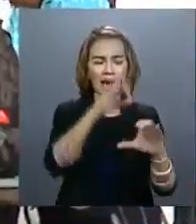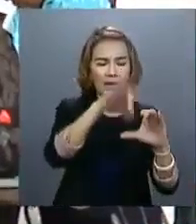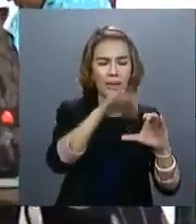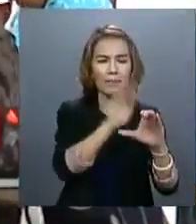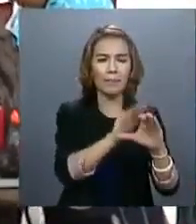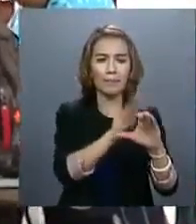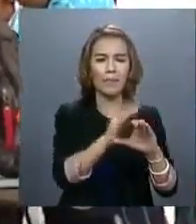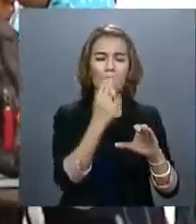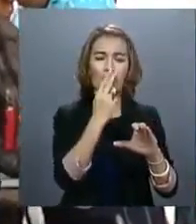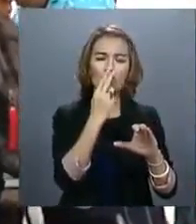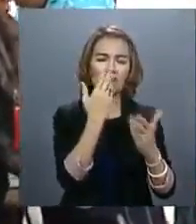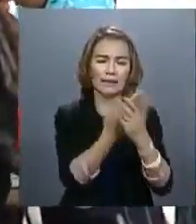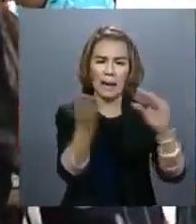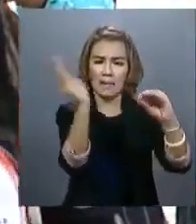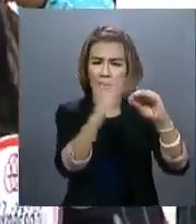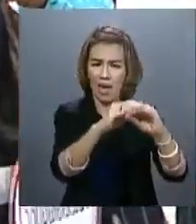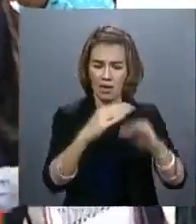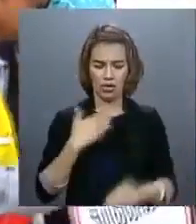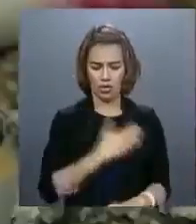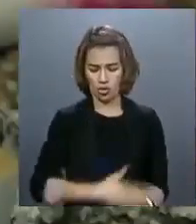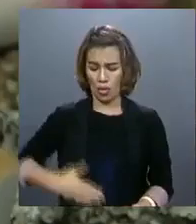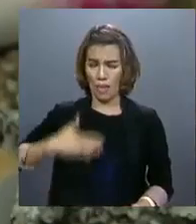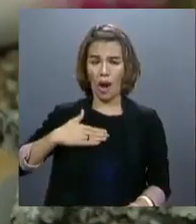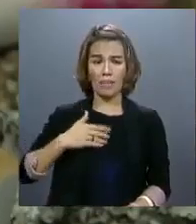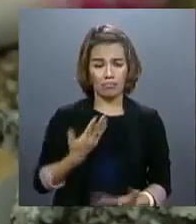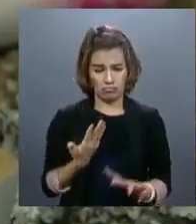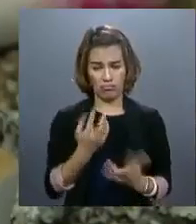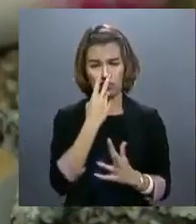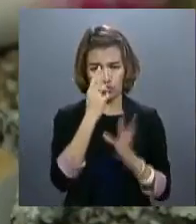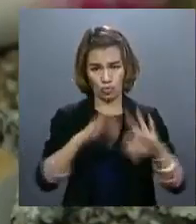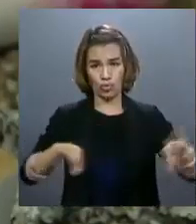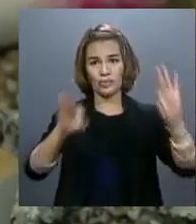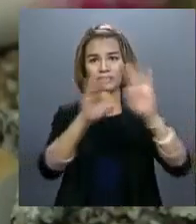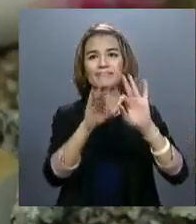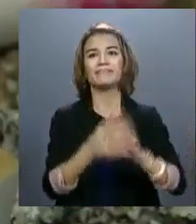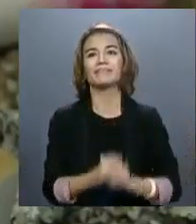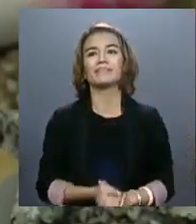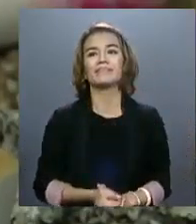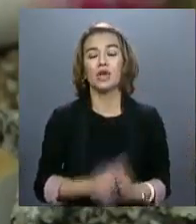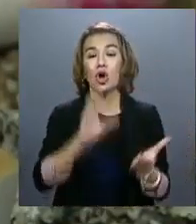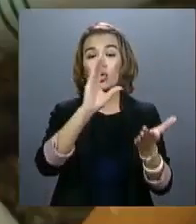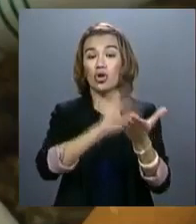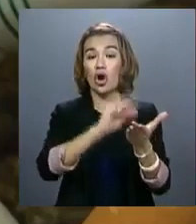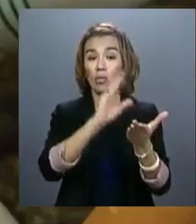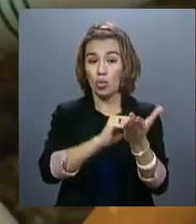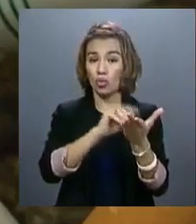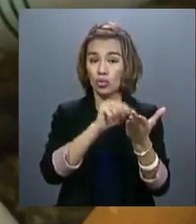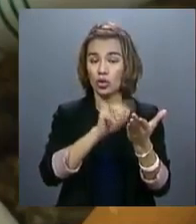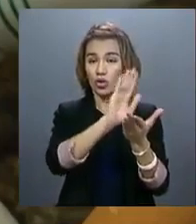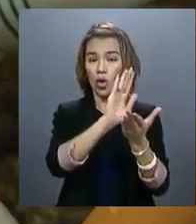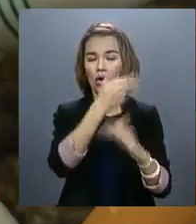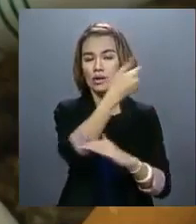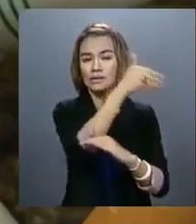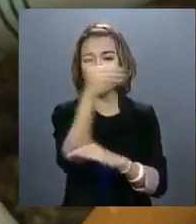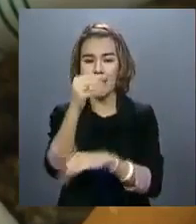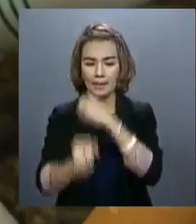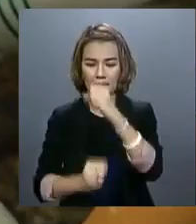ม อยากบอกอะไรกับคนที่กำลังสูบบุหร ี่อยากบอกกับคนที่กำลังสูบบุหรี่ว่าหยุดเถอะเลิกเถอะอย่าคิดที่จะสูบ